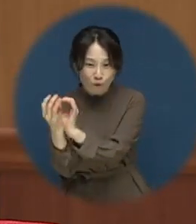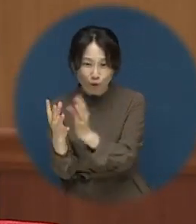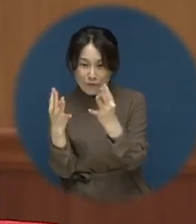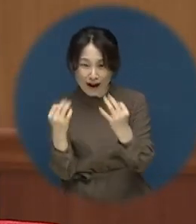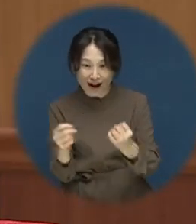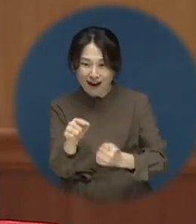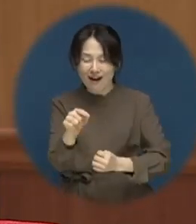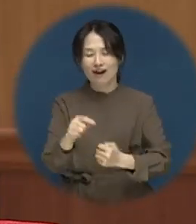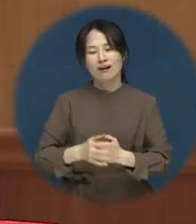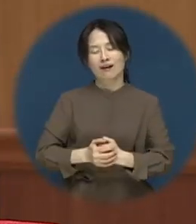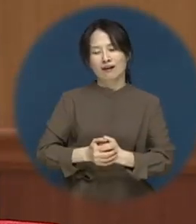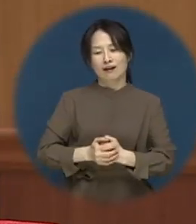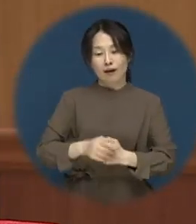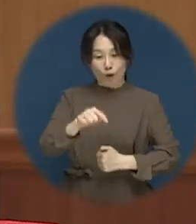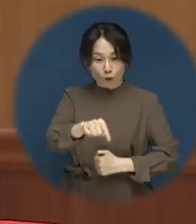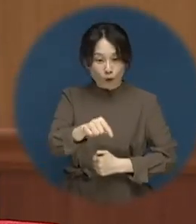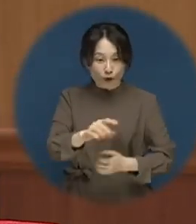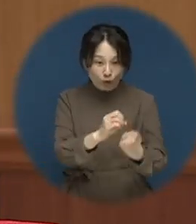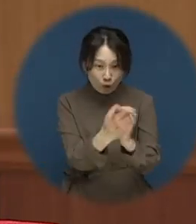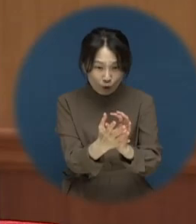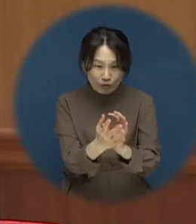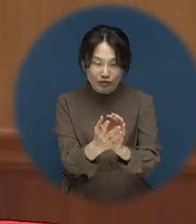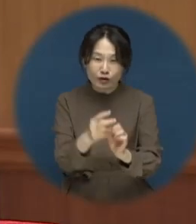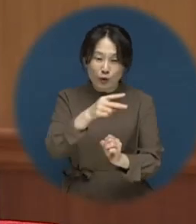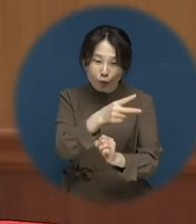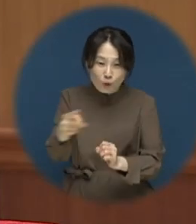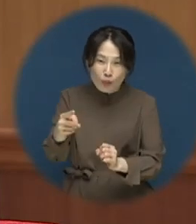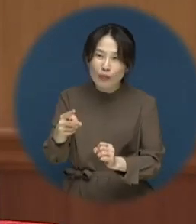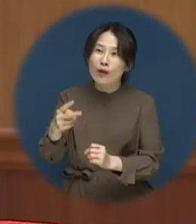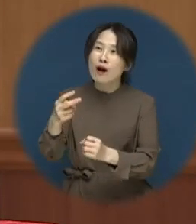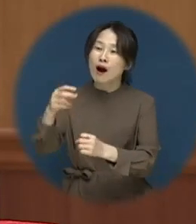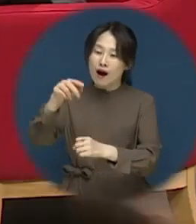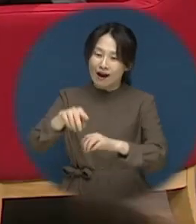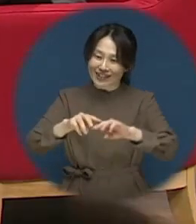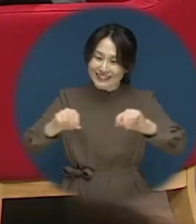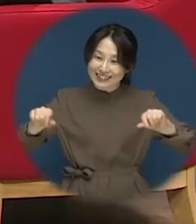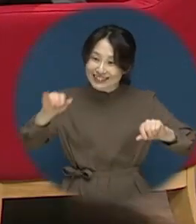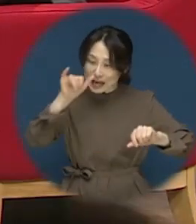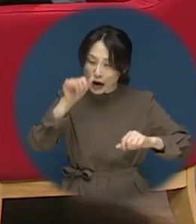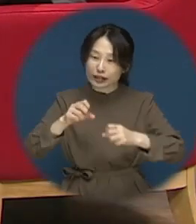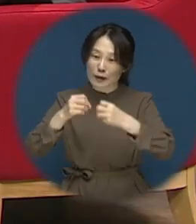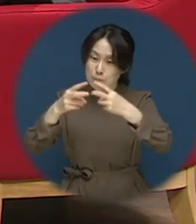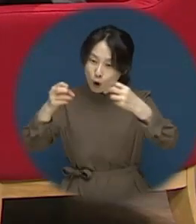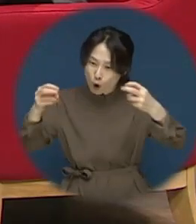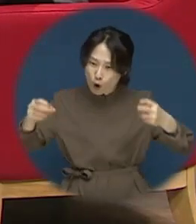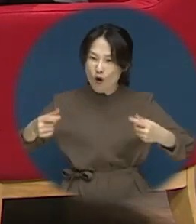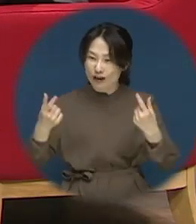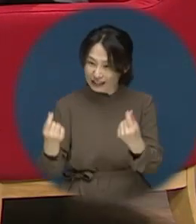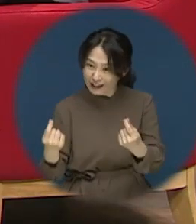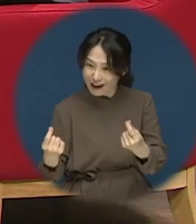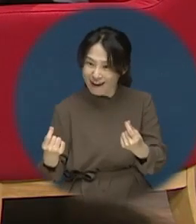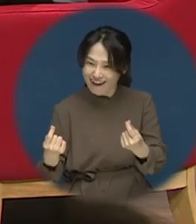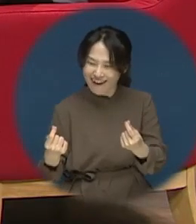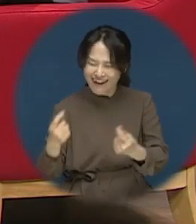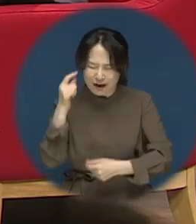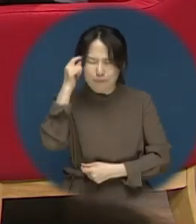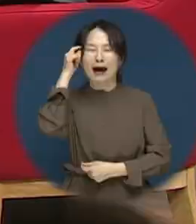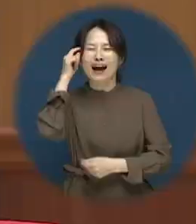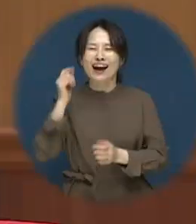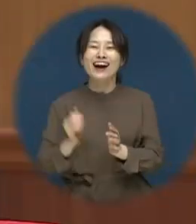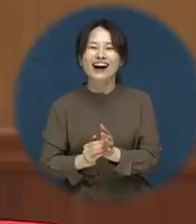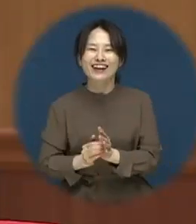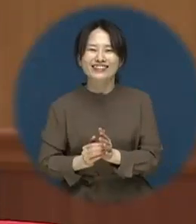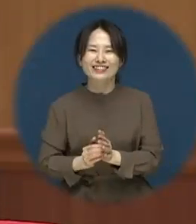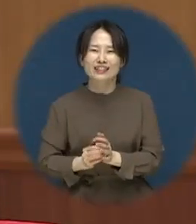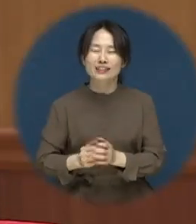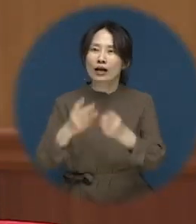꽃들이 그래 맞아 저기 땅에 떨어진 별이야 그렇게 생각을 했습니다. 야 꽃을 예. 땅에 떨어진 별이다. 예. 내가 하늘의 별...